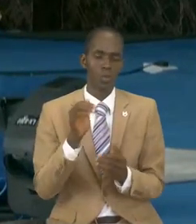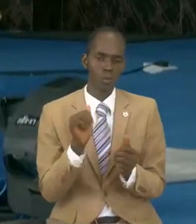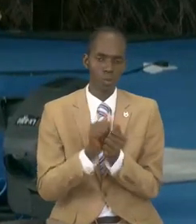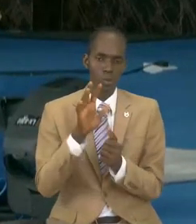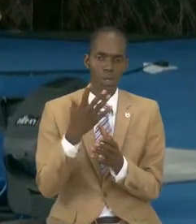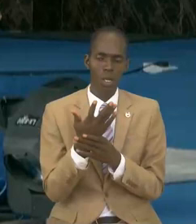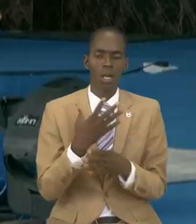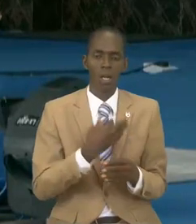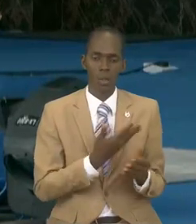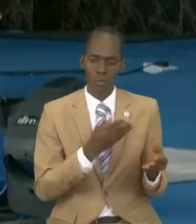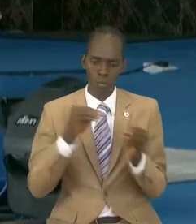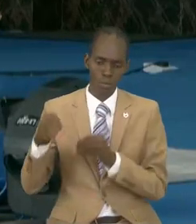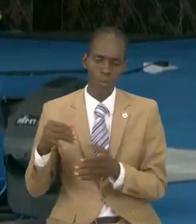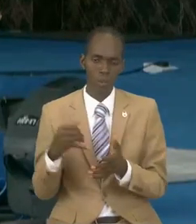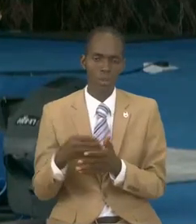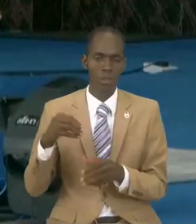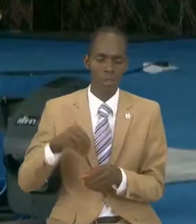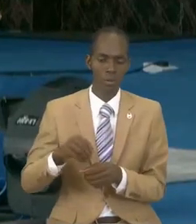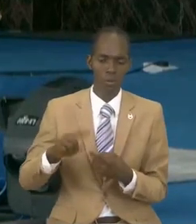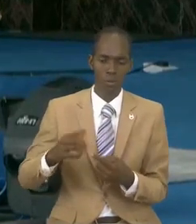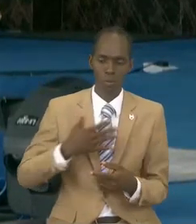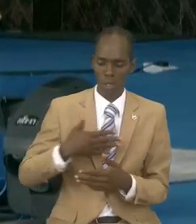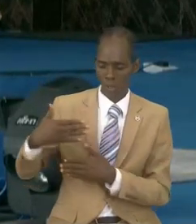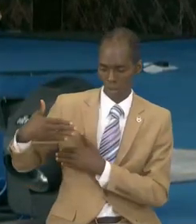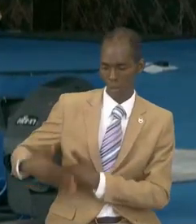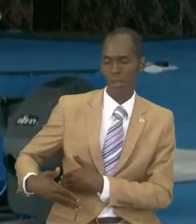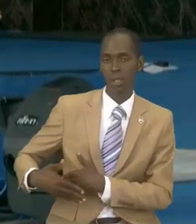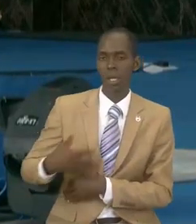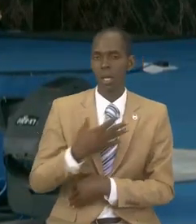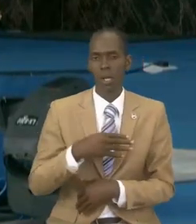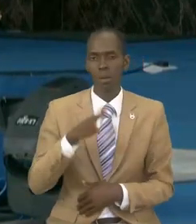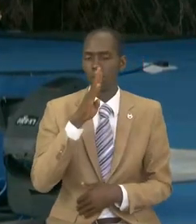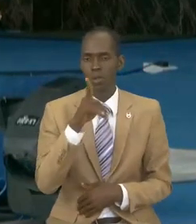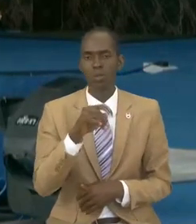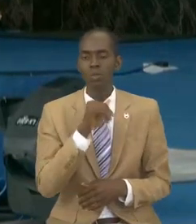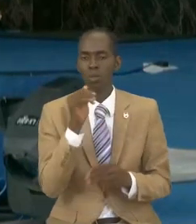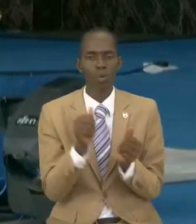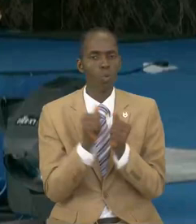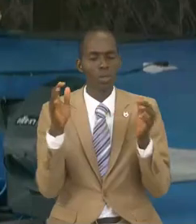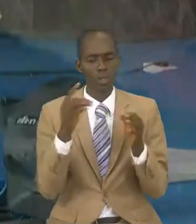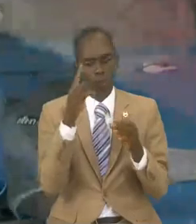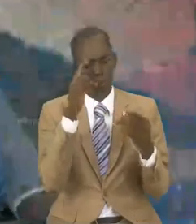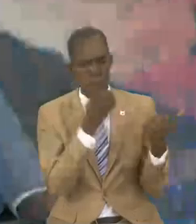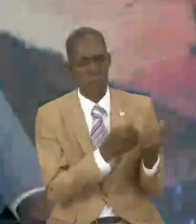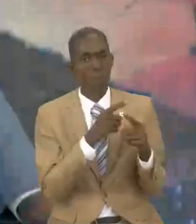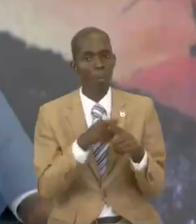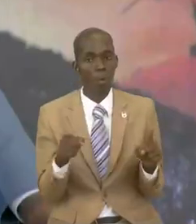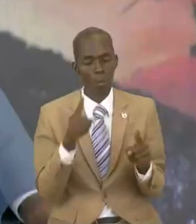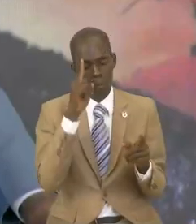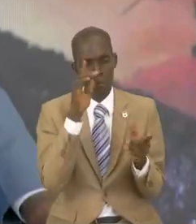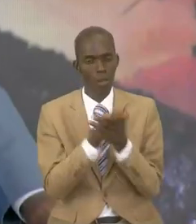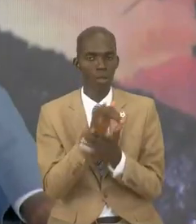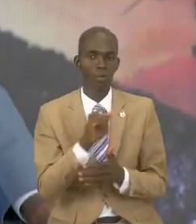et mets-la dans mon côté. » Et ne sois pas incrédule, mais